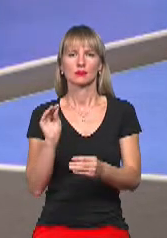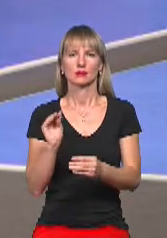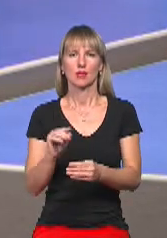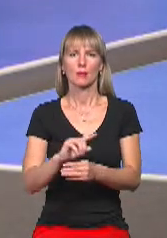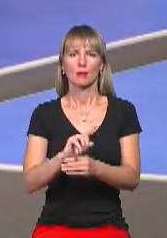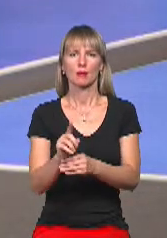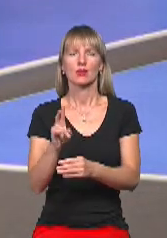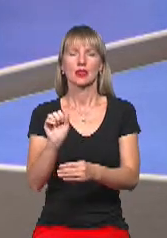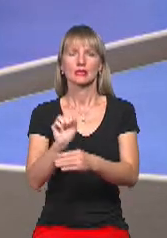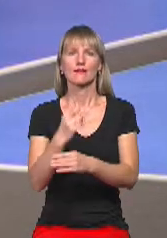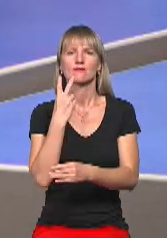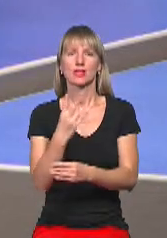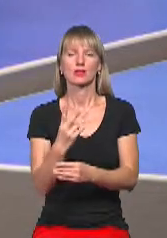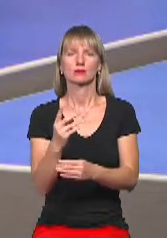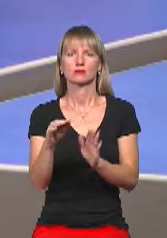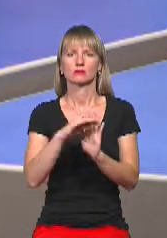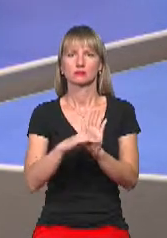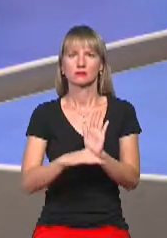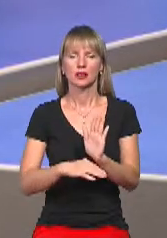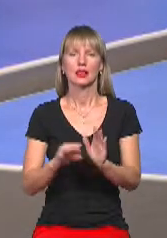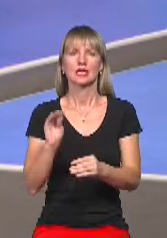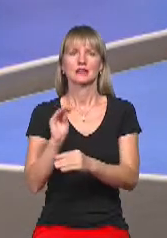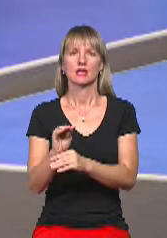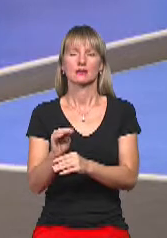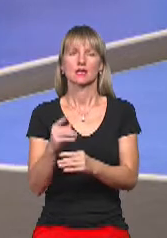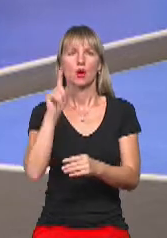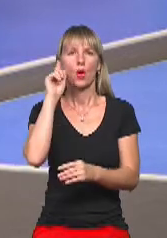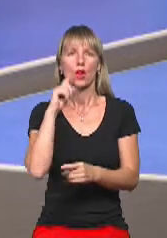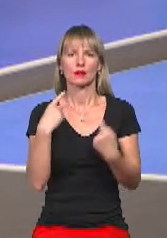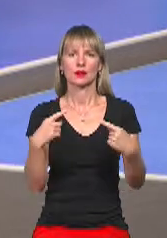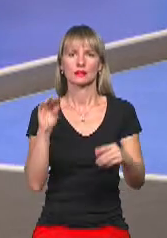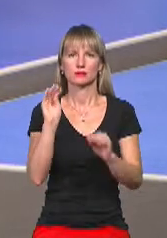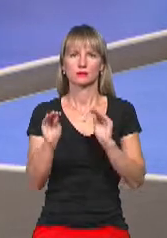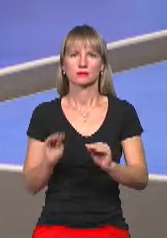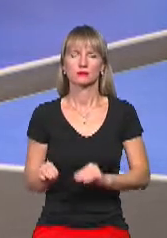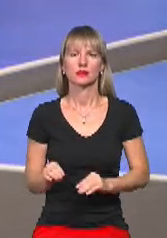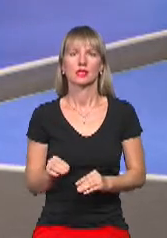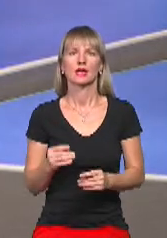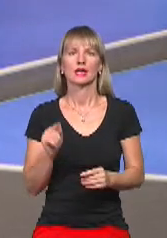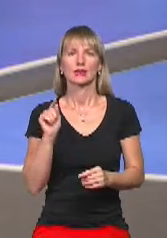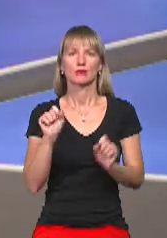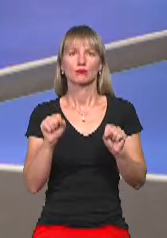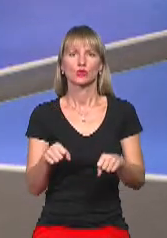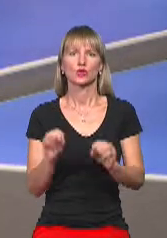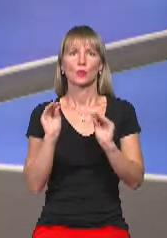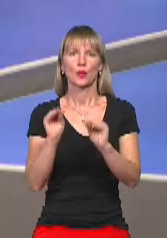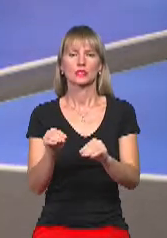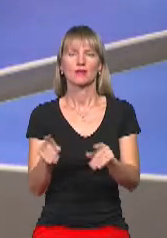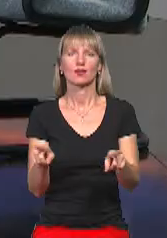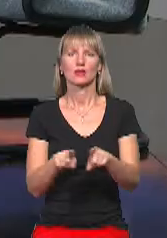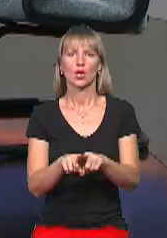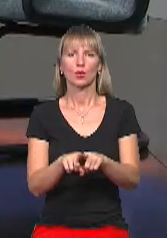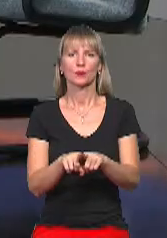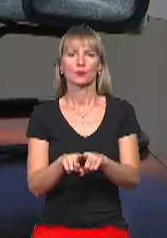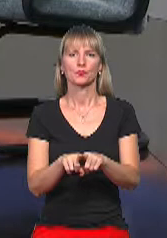бачимо показання, і станція відмічена определеним цвітом. І це в онлайн-режимі все можна зробити. Там можна поставити